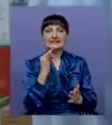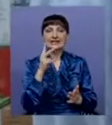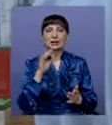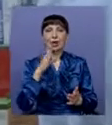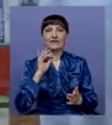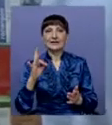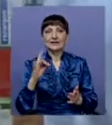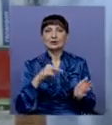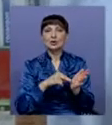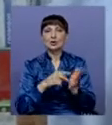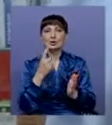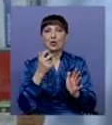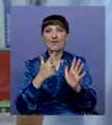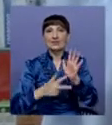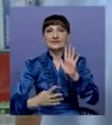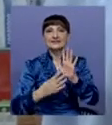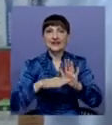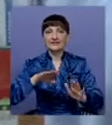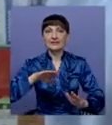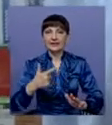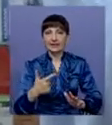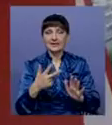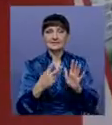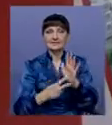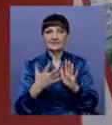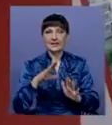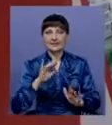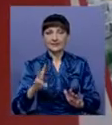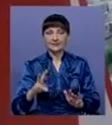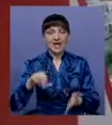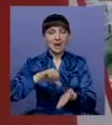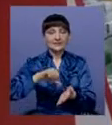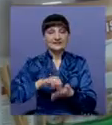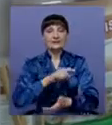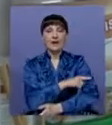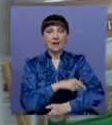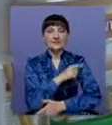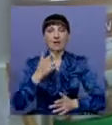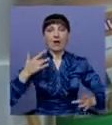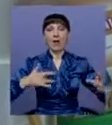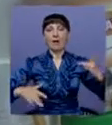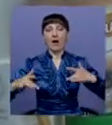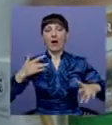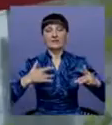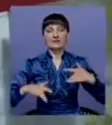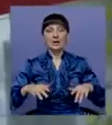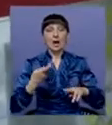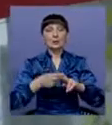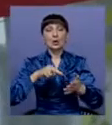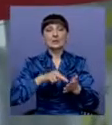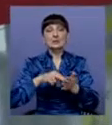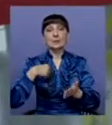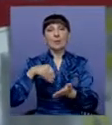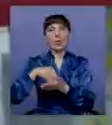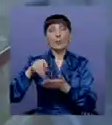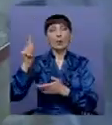зеленый написано, стоит 189 тенге, 75 тенге. Представитель аптеки в свое оправдание заявила, якобы по такой цене приобретали